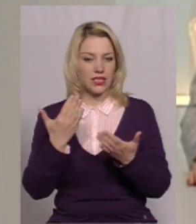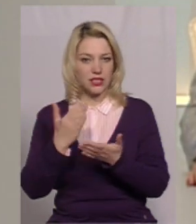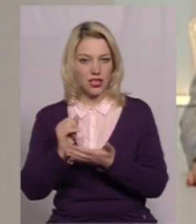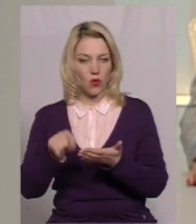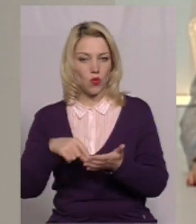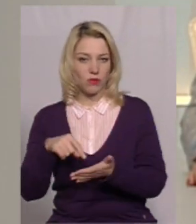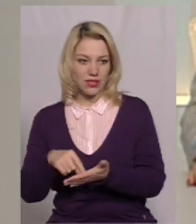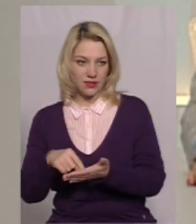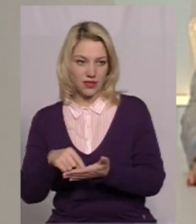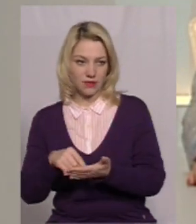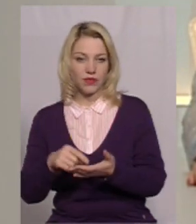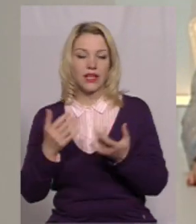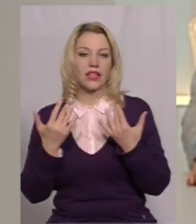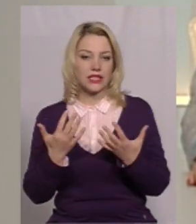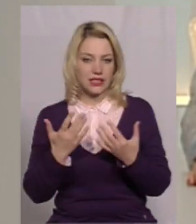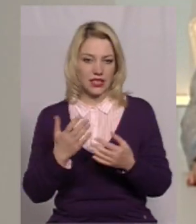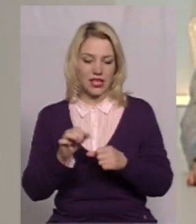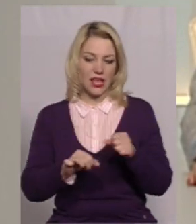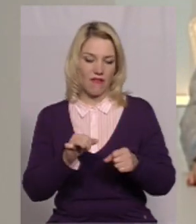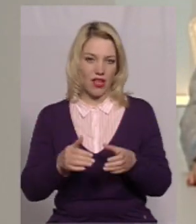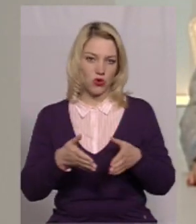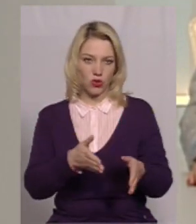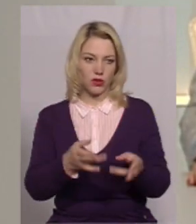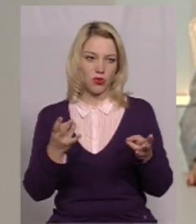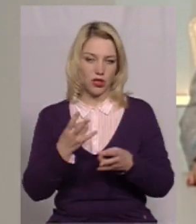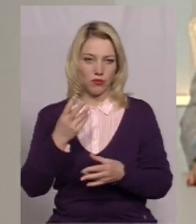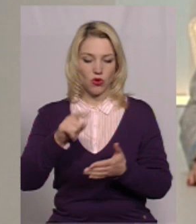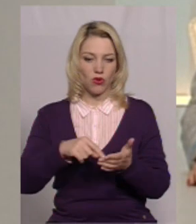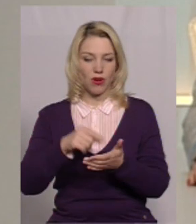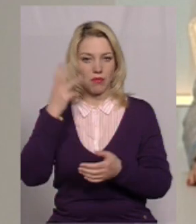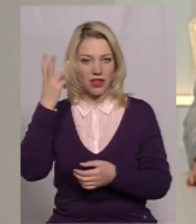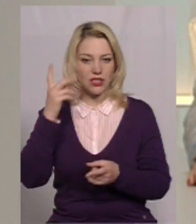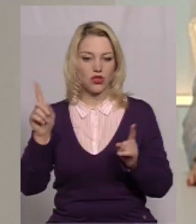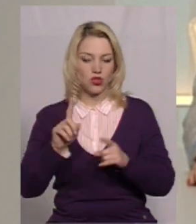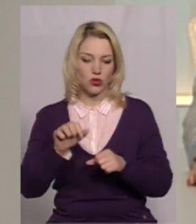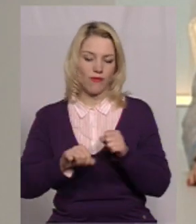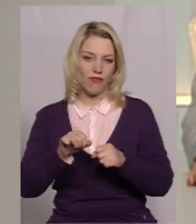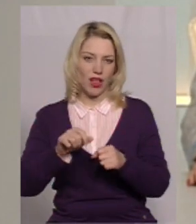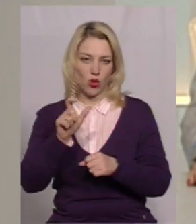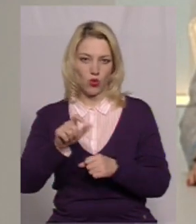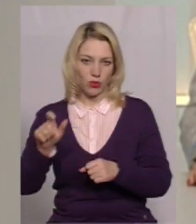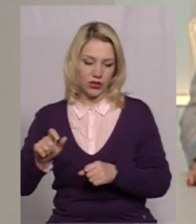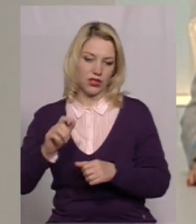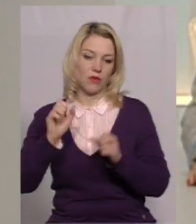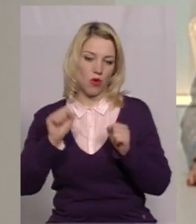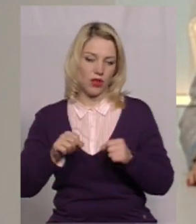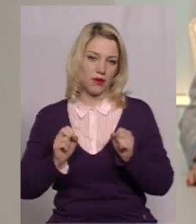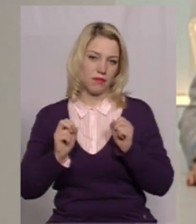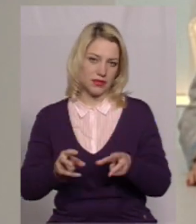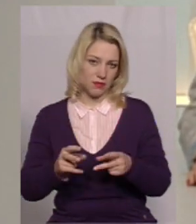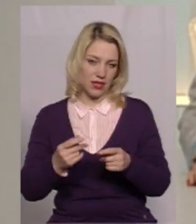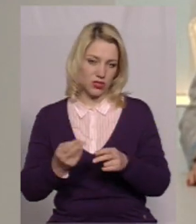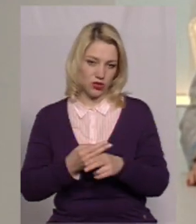є у місті та скільки велодоріжок потрібно Хмельницькому, аби велолюбителі могли безпечно і